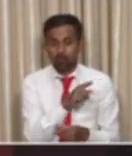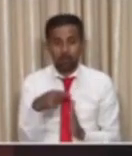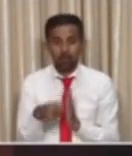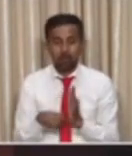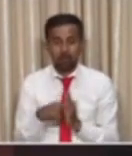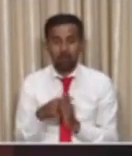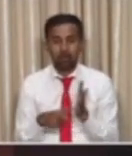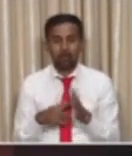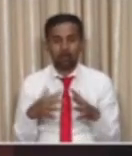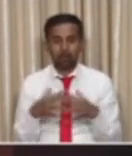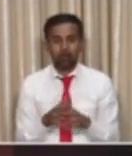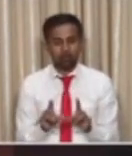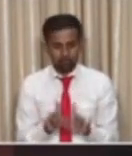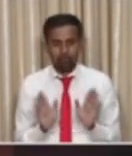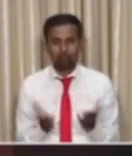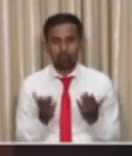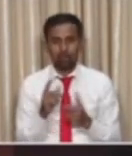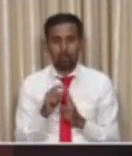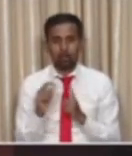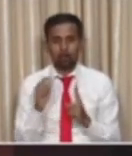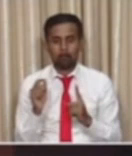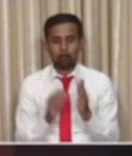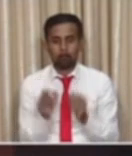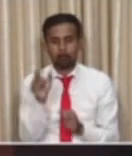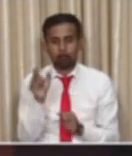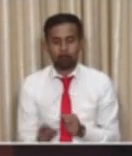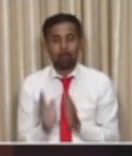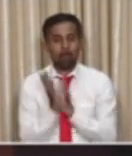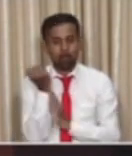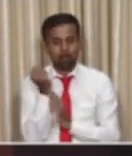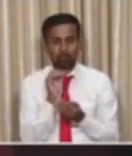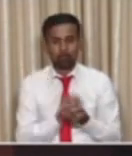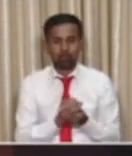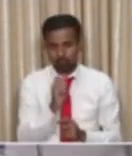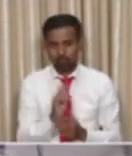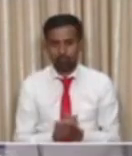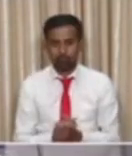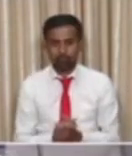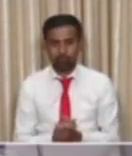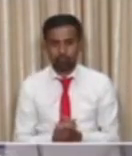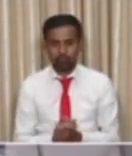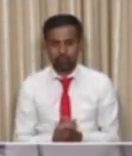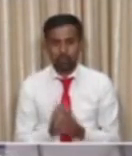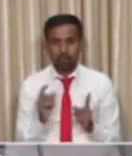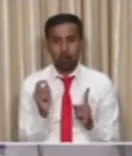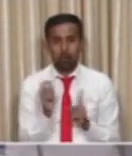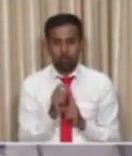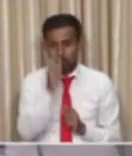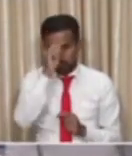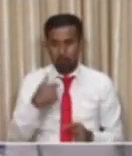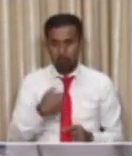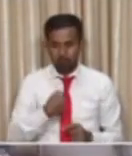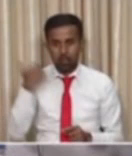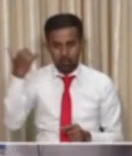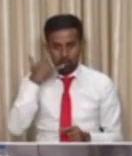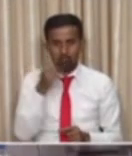රටේ නීතිය ක්‍රියාත්මක කරන්න පාර්ලිමේන්තු මන්ත්‍රීවරයෙකුගේ වරප්‍රසාද රැකගෙන වැඩ කටයුතු කරන්න කියලා. පොඩබල්ල මැතුව මටත් කතා කෙරුවා. මං හිතන්නේ